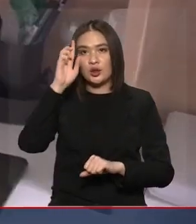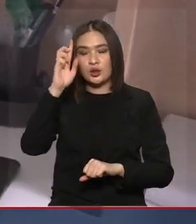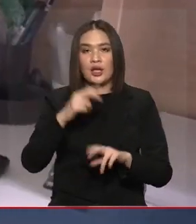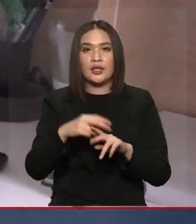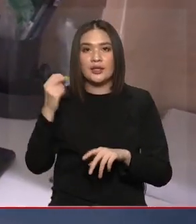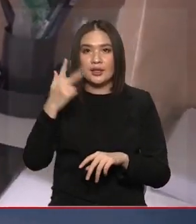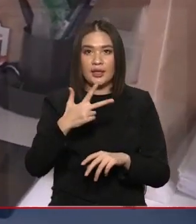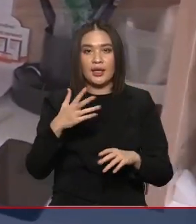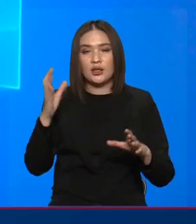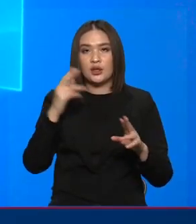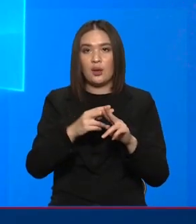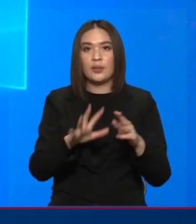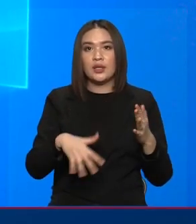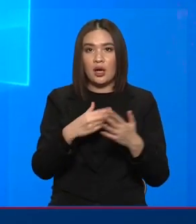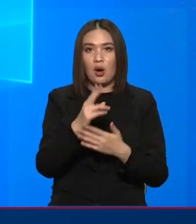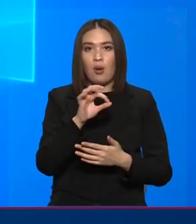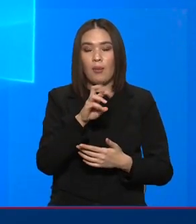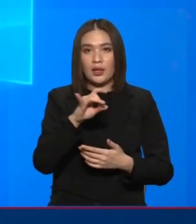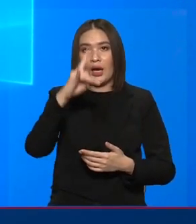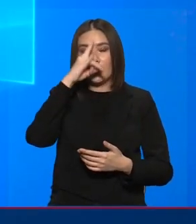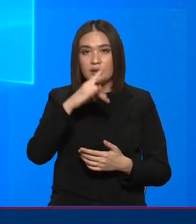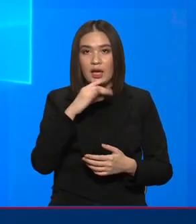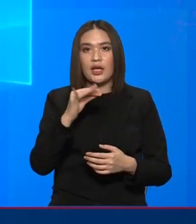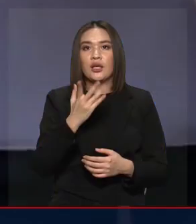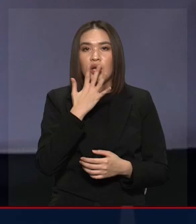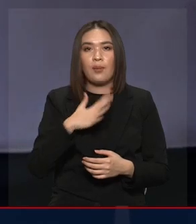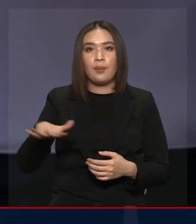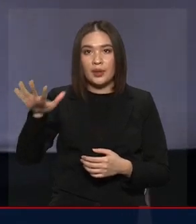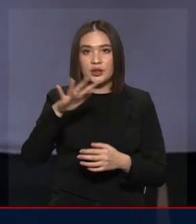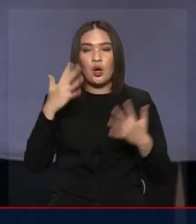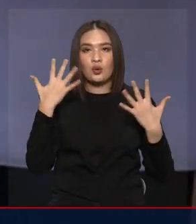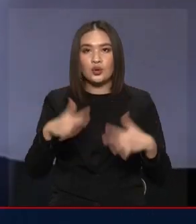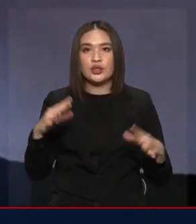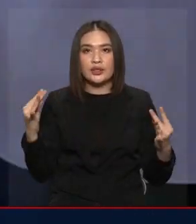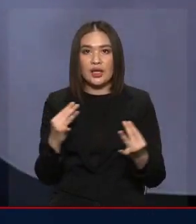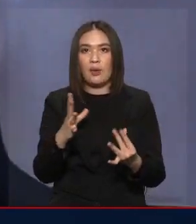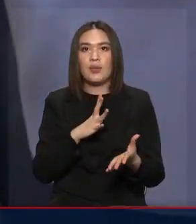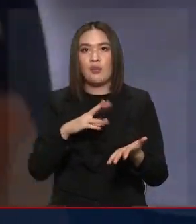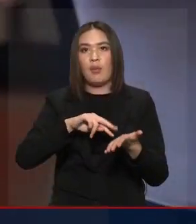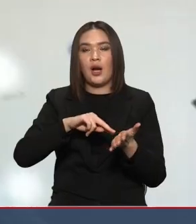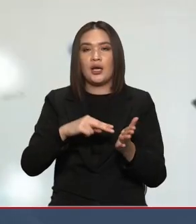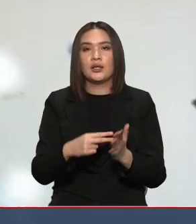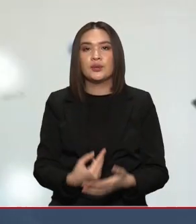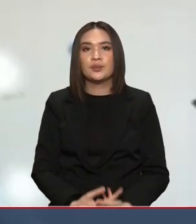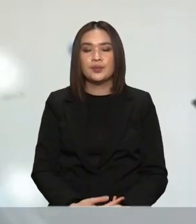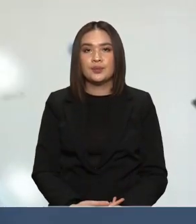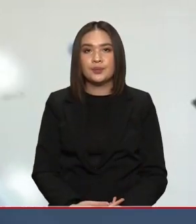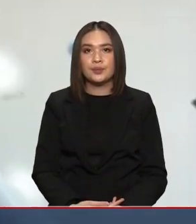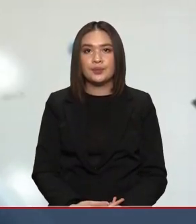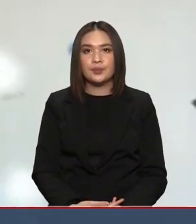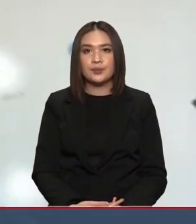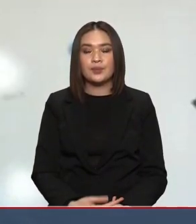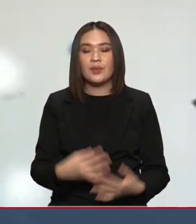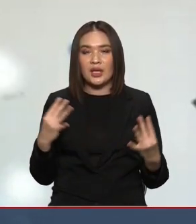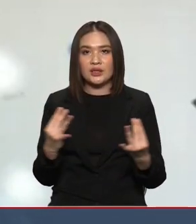три инвестиционные компании в Казахстане и несколько за рубежом уже проявили интерес к проекту мы